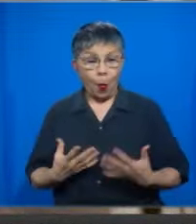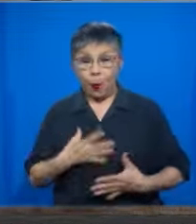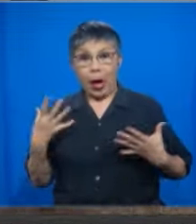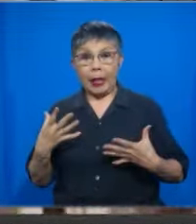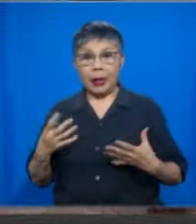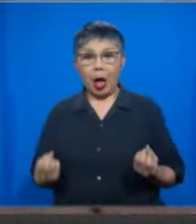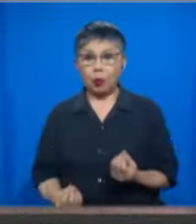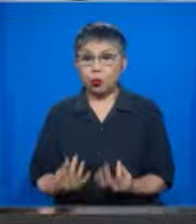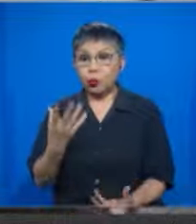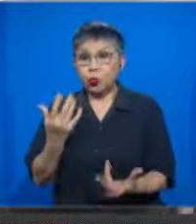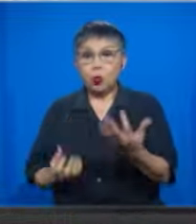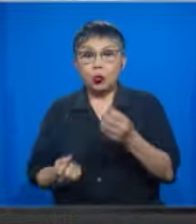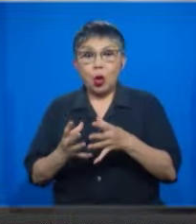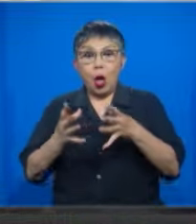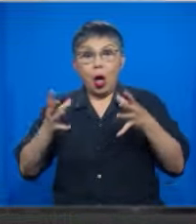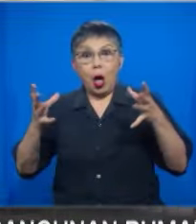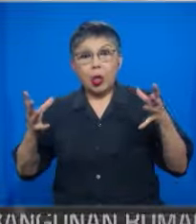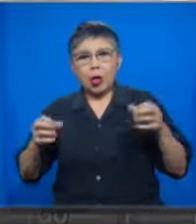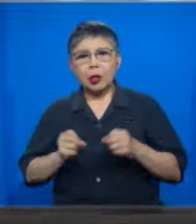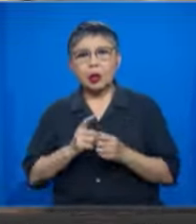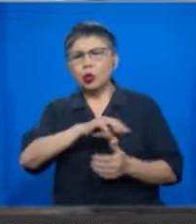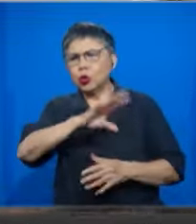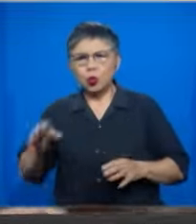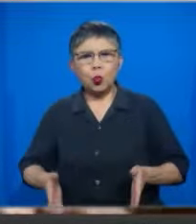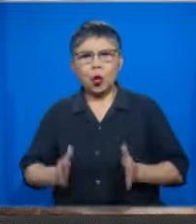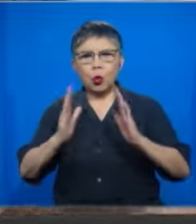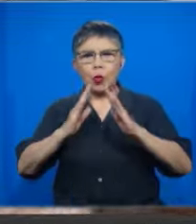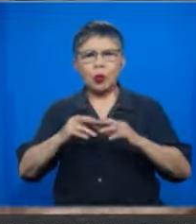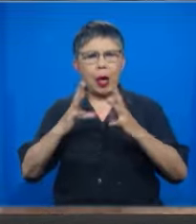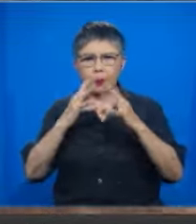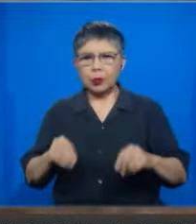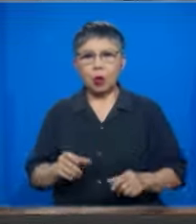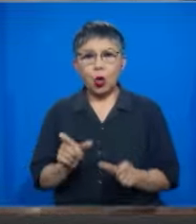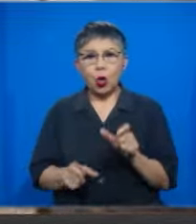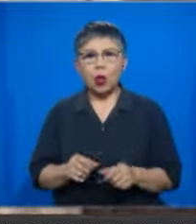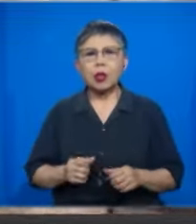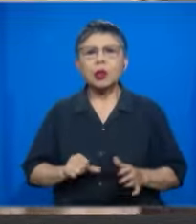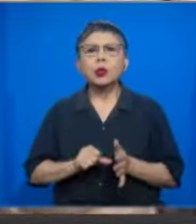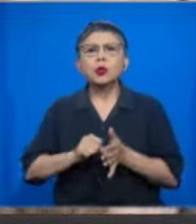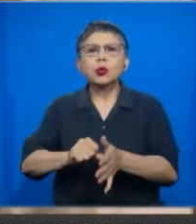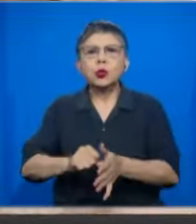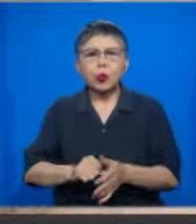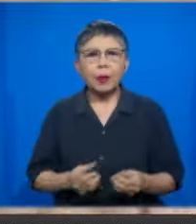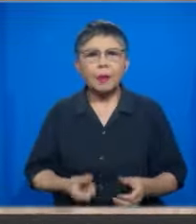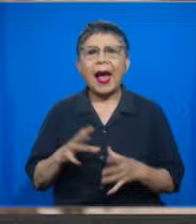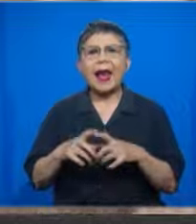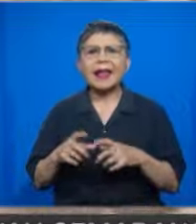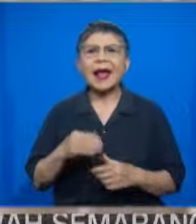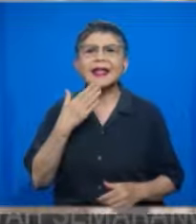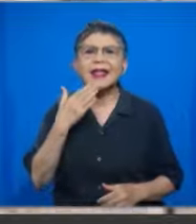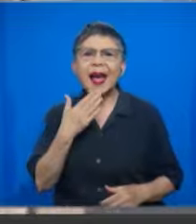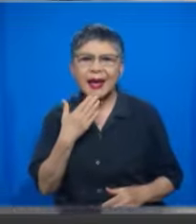ketika api semakin membesar dan menghanguskan seluruh bangunan. Sejumlah warga pun berupaya memadamkan api dengan peralatan